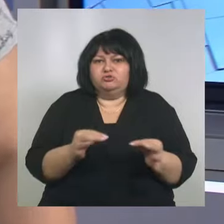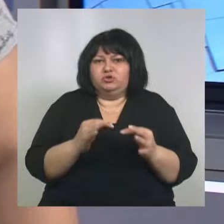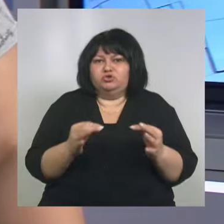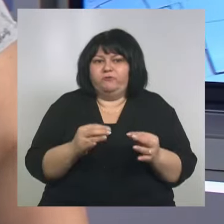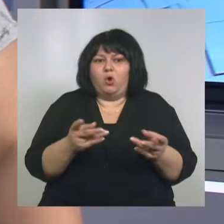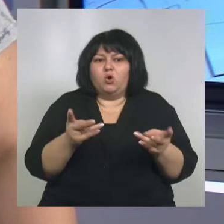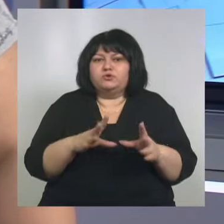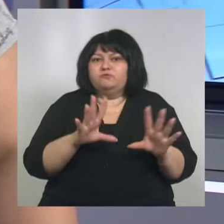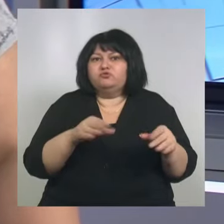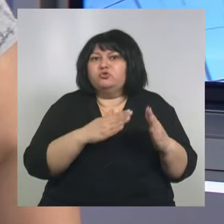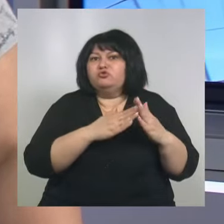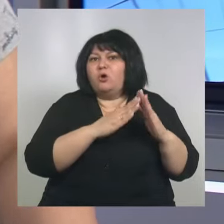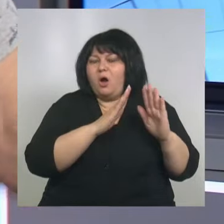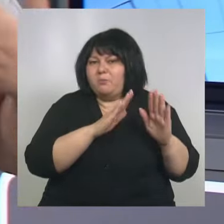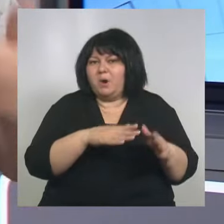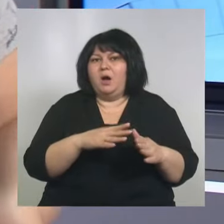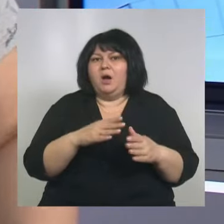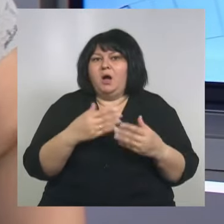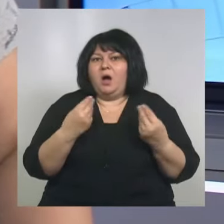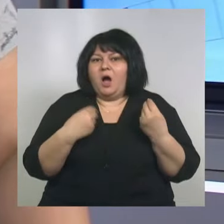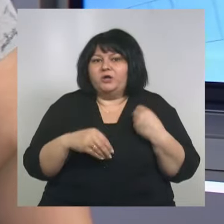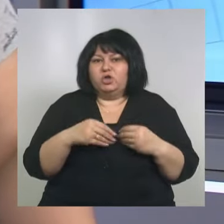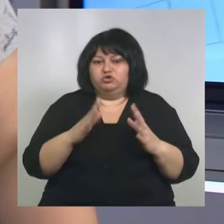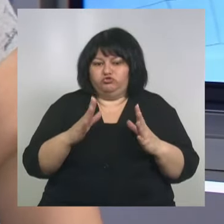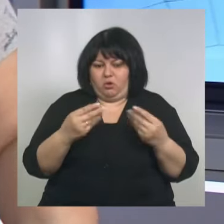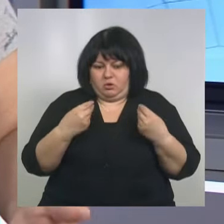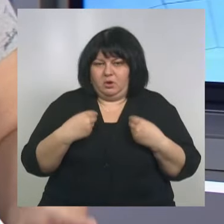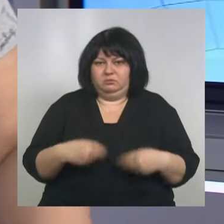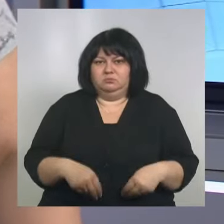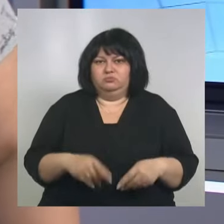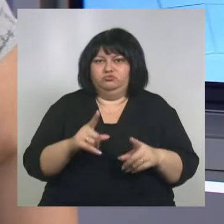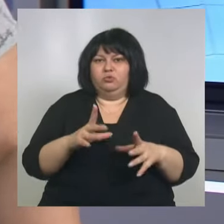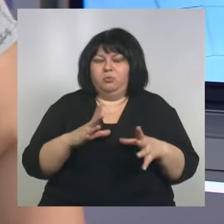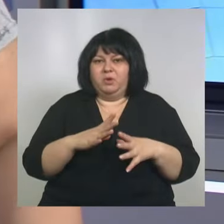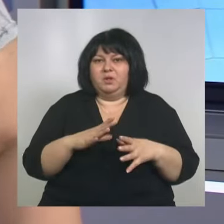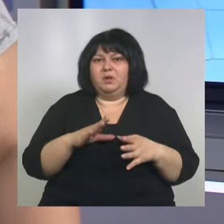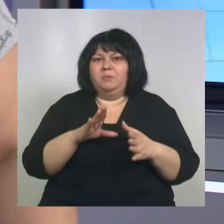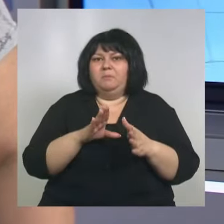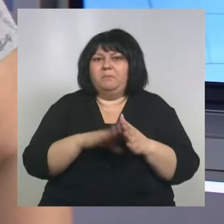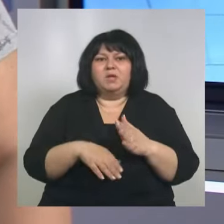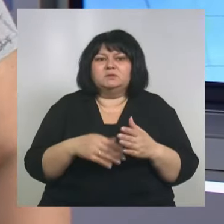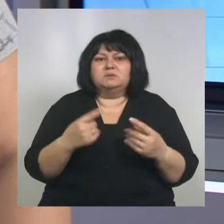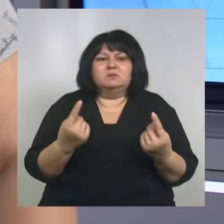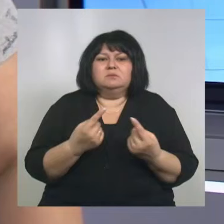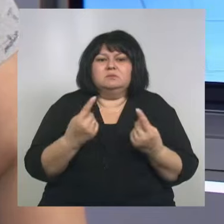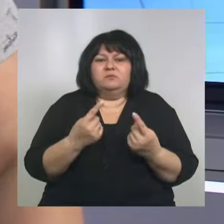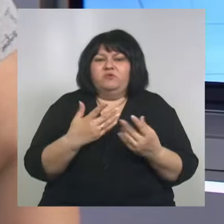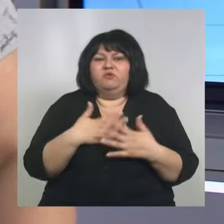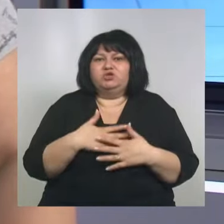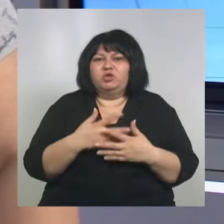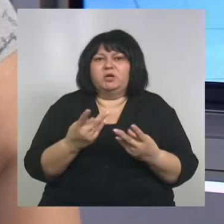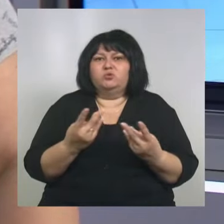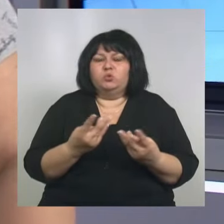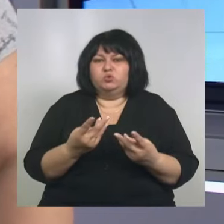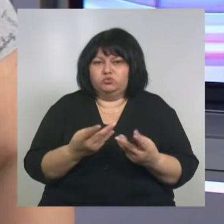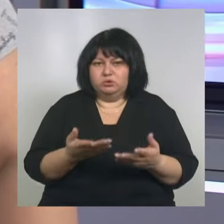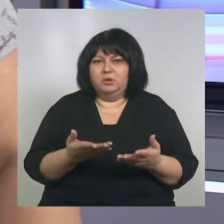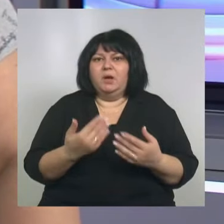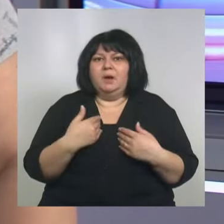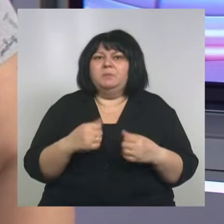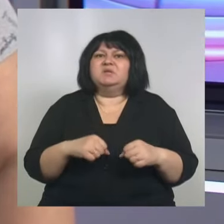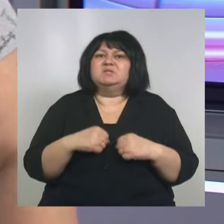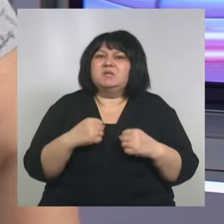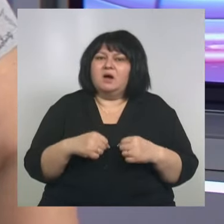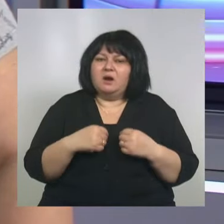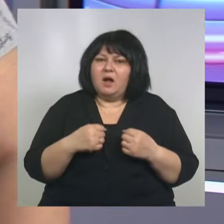оставив дома и без одежды только то что на них и без каких-то там элементарных вещей мы стараемся